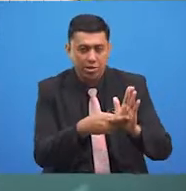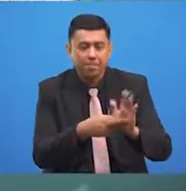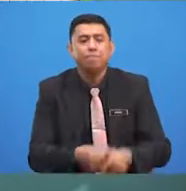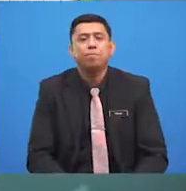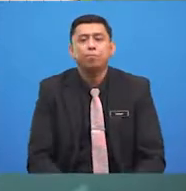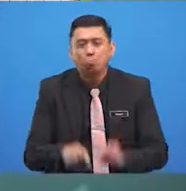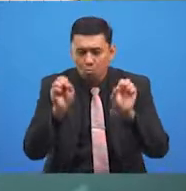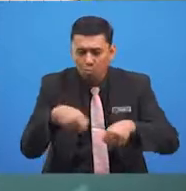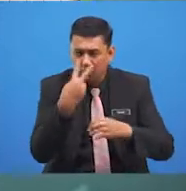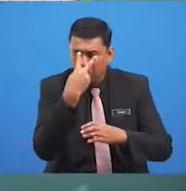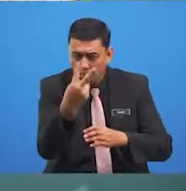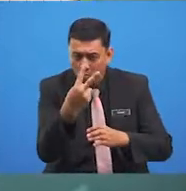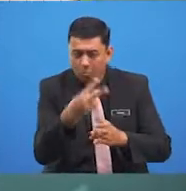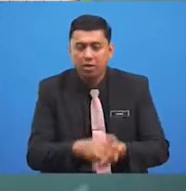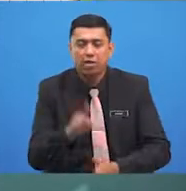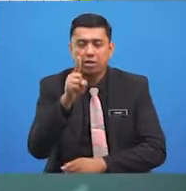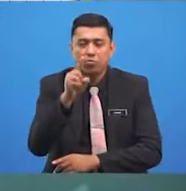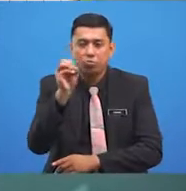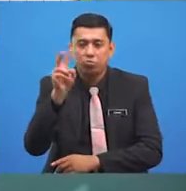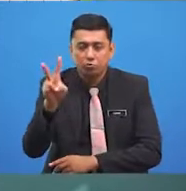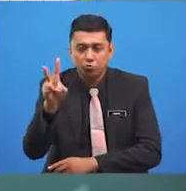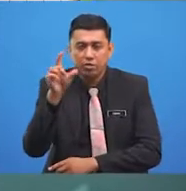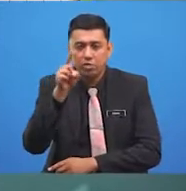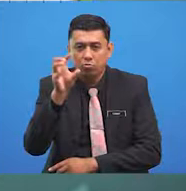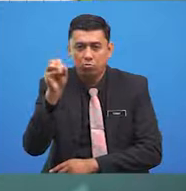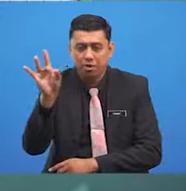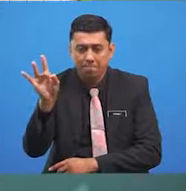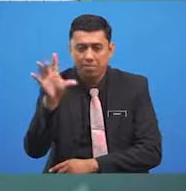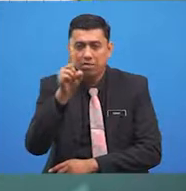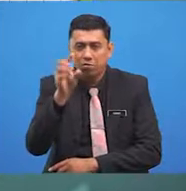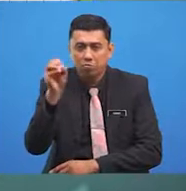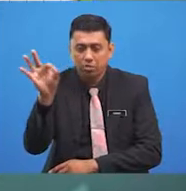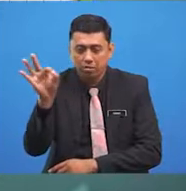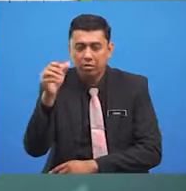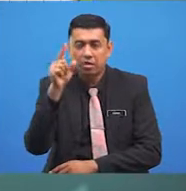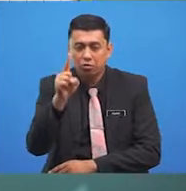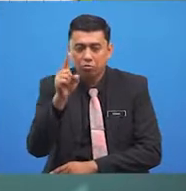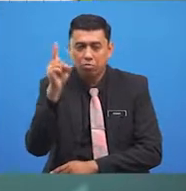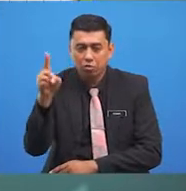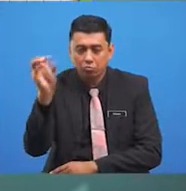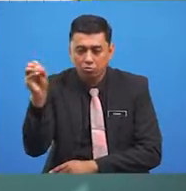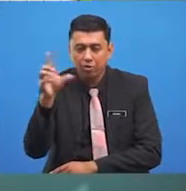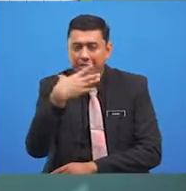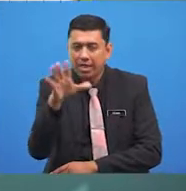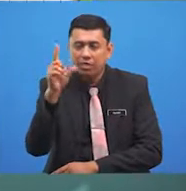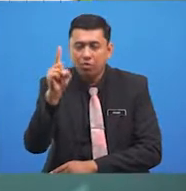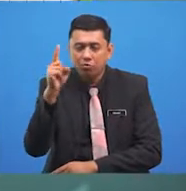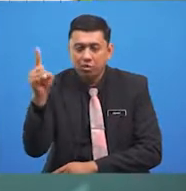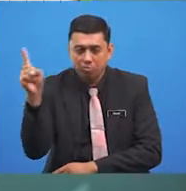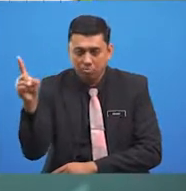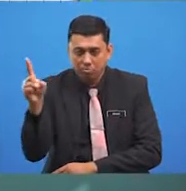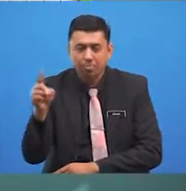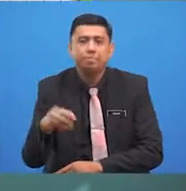surat 102, 108, 109, 110 dan 111 pada buku